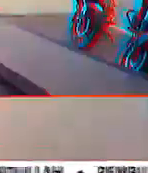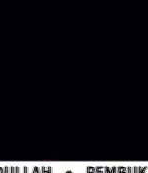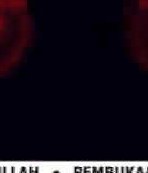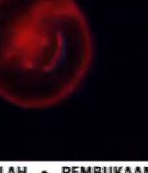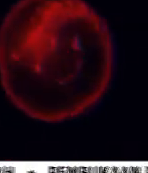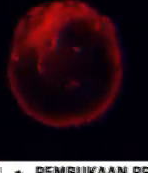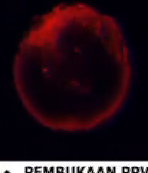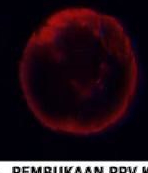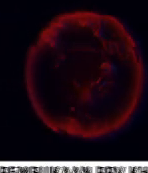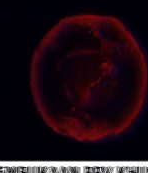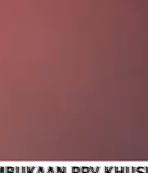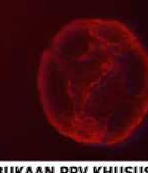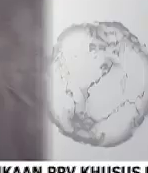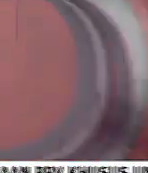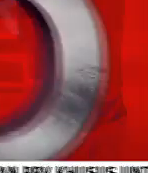mati.